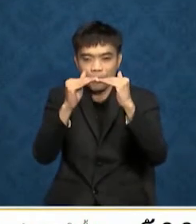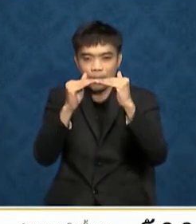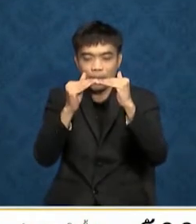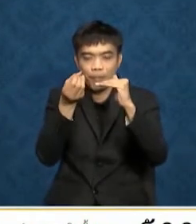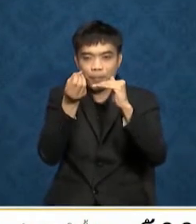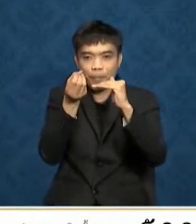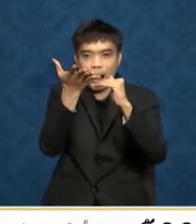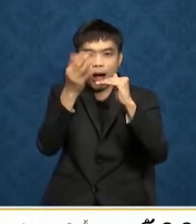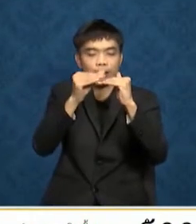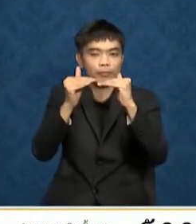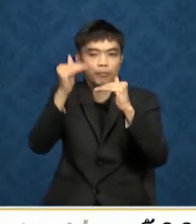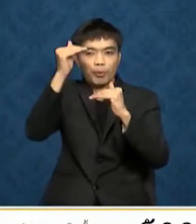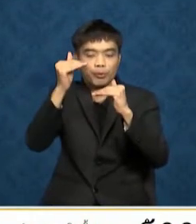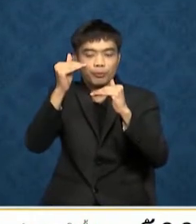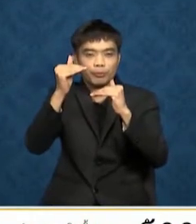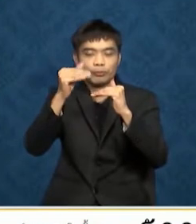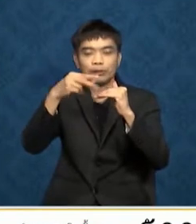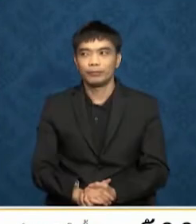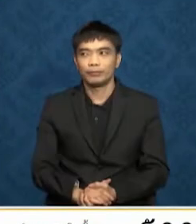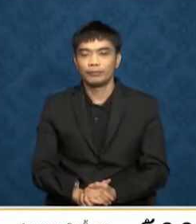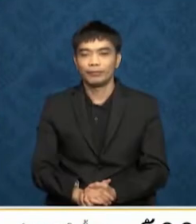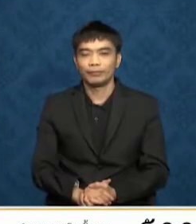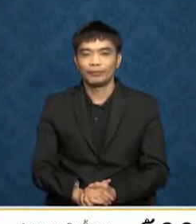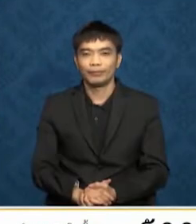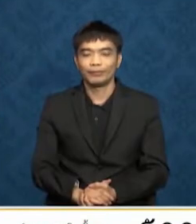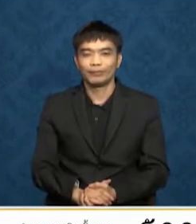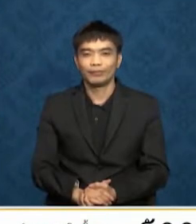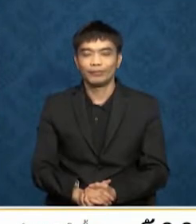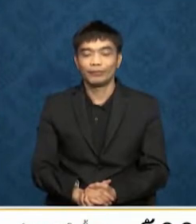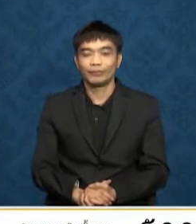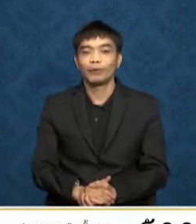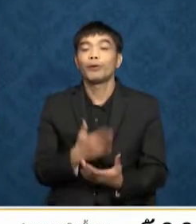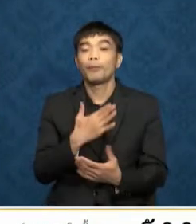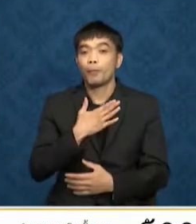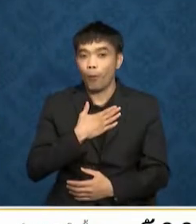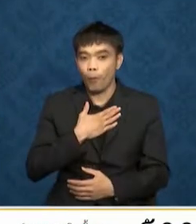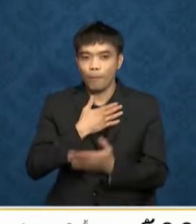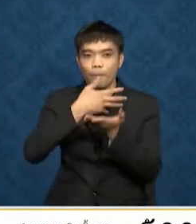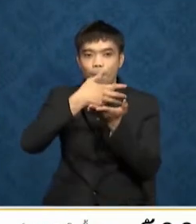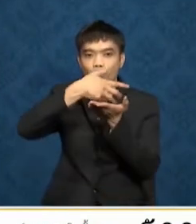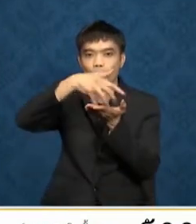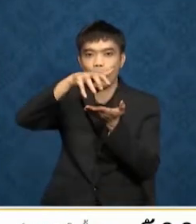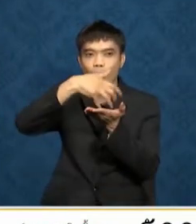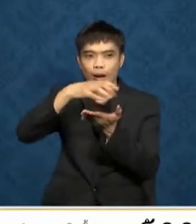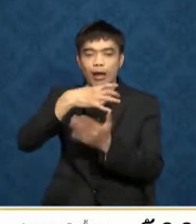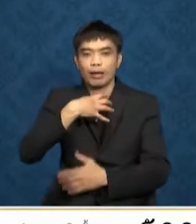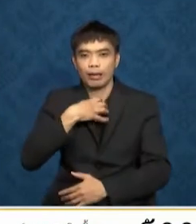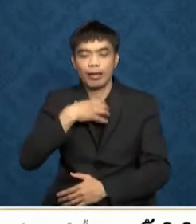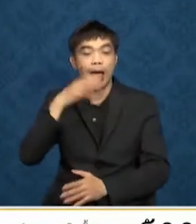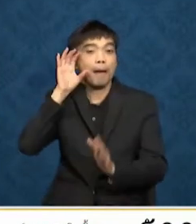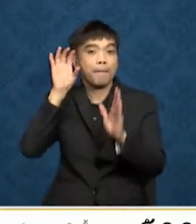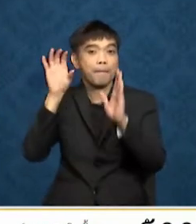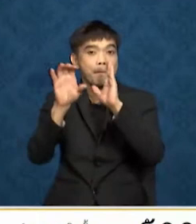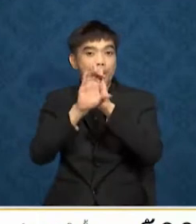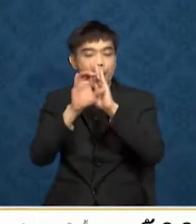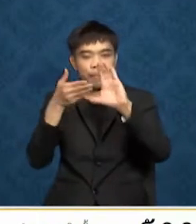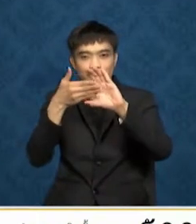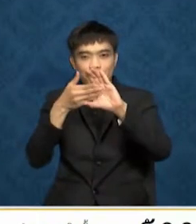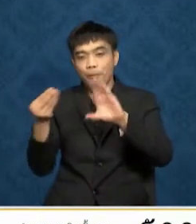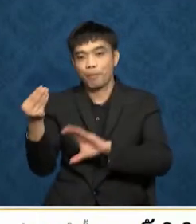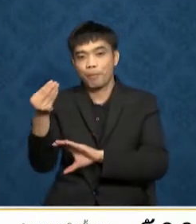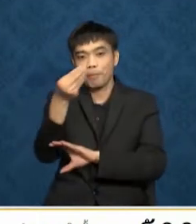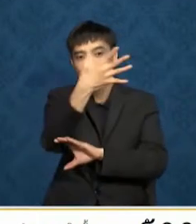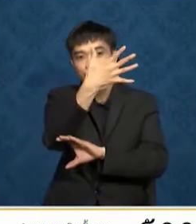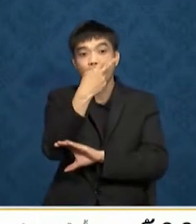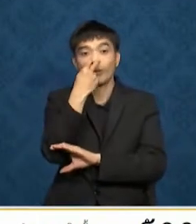วินัยการคลังของประเทศระยะยาวครับท่านประธานเห็นผมจะเล่าให้ฟังนะครับที่ต้องการแผ่นสไลด์แผ่นนี้ถึงยังไม่มานะครับผมจะอธิบาย